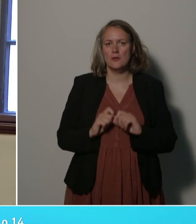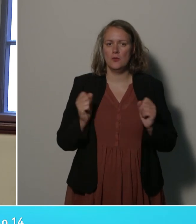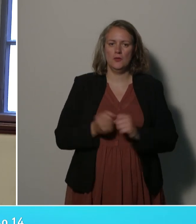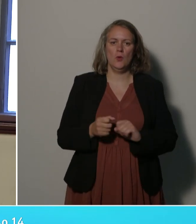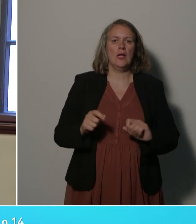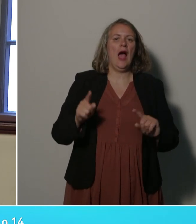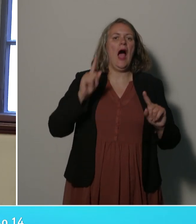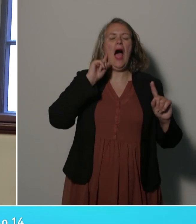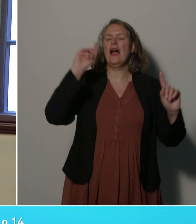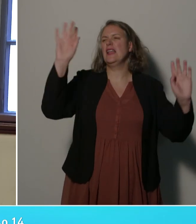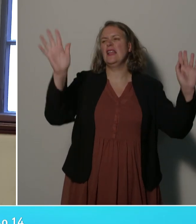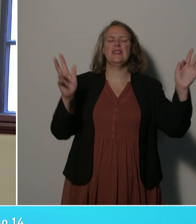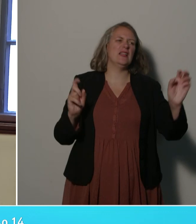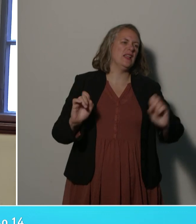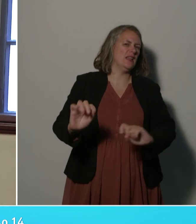dann die Bedenken massiv.